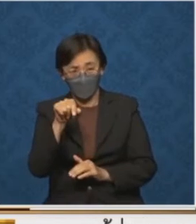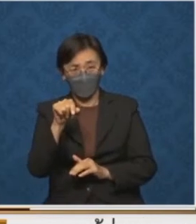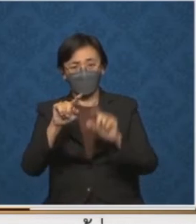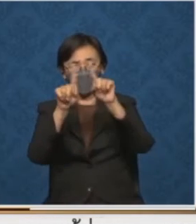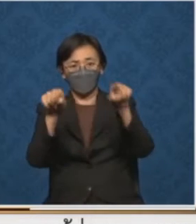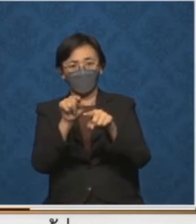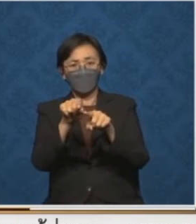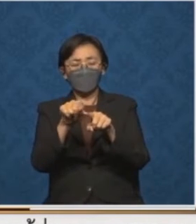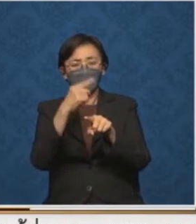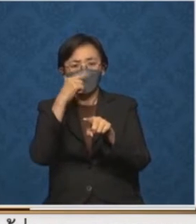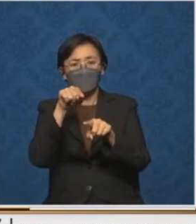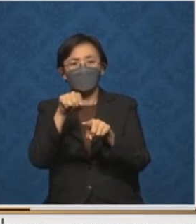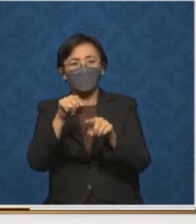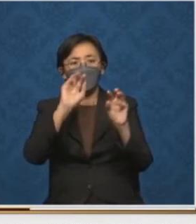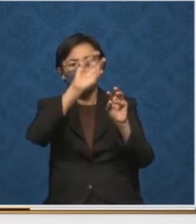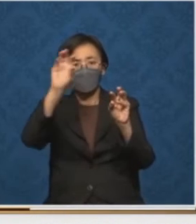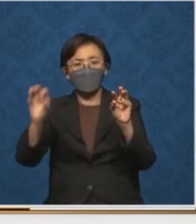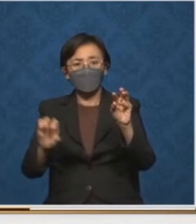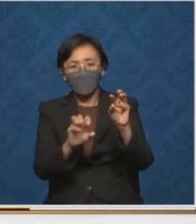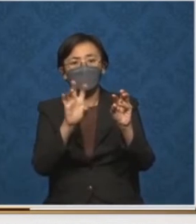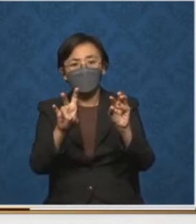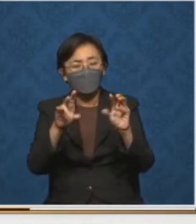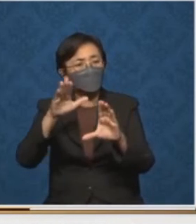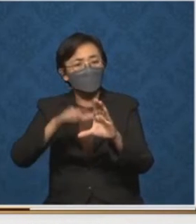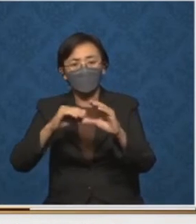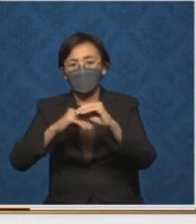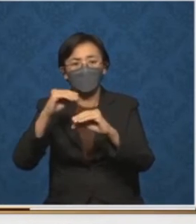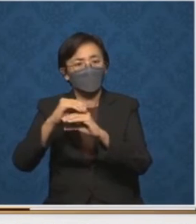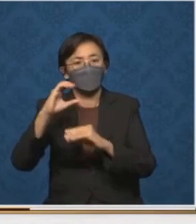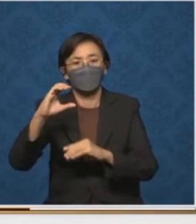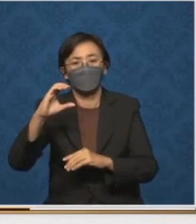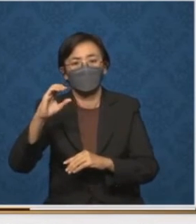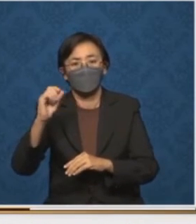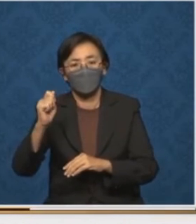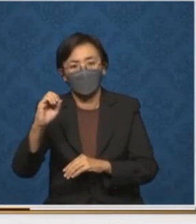และไม่จำเป็้ไปเข้าอยนี้ เขากเป็บุคลิกของเขาอย่นอยแล้